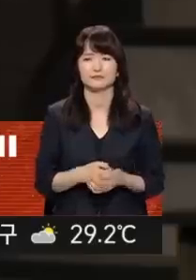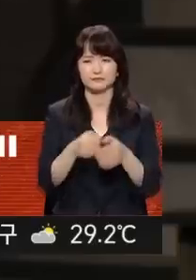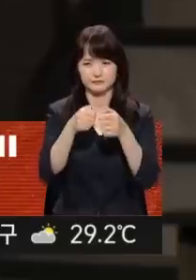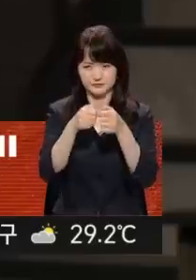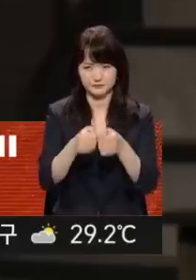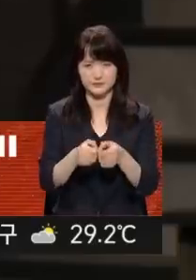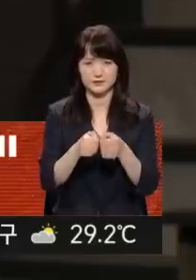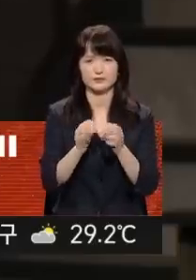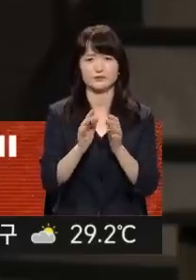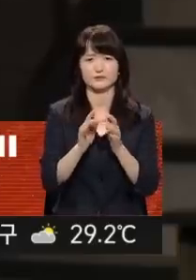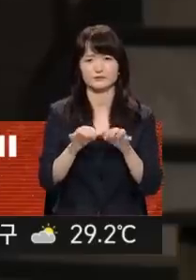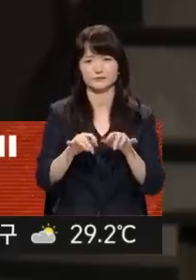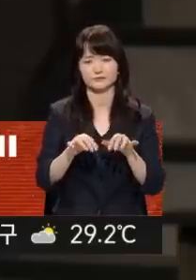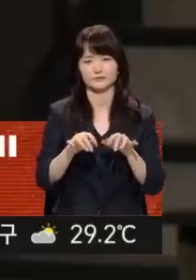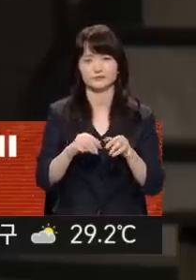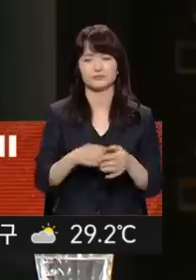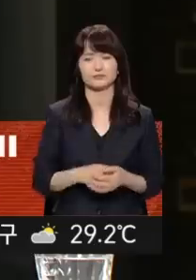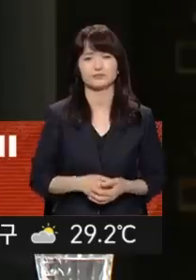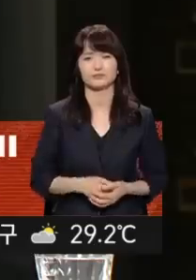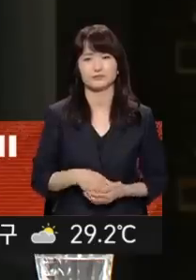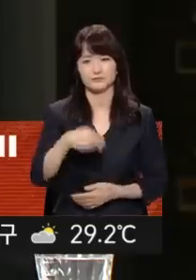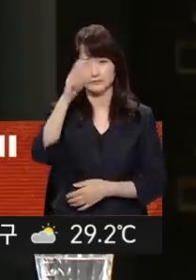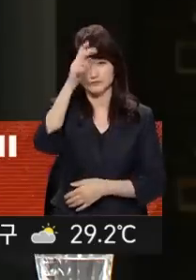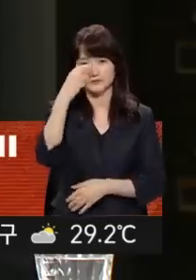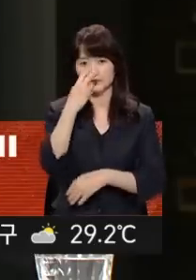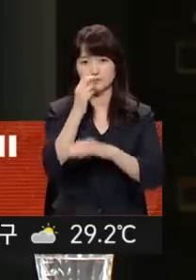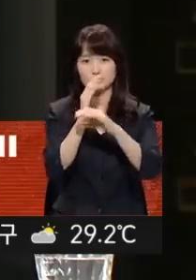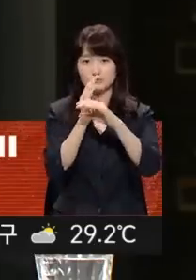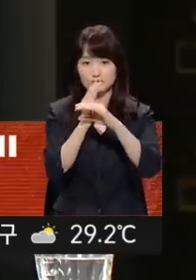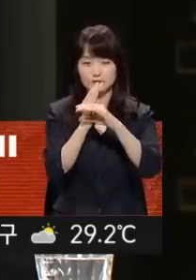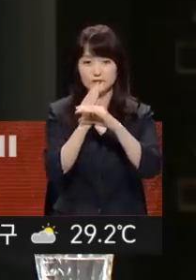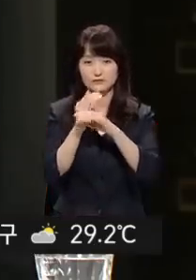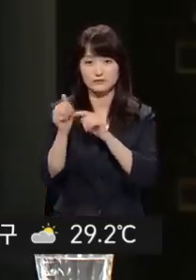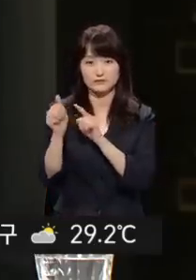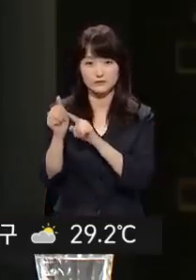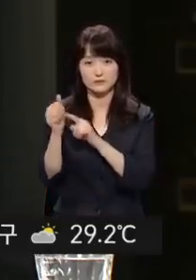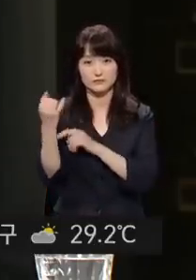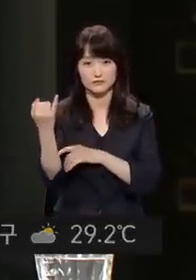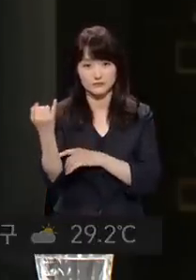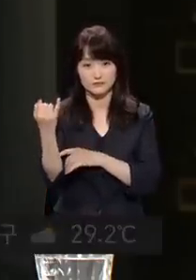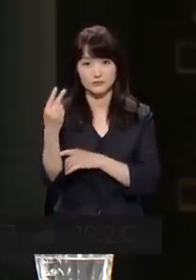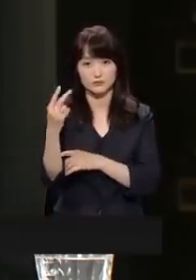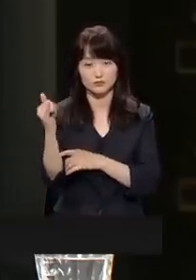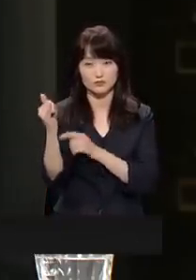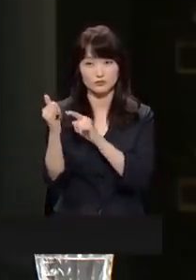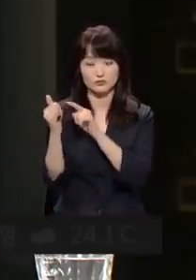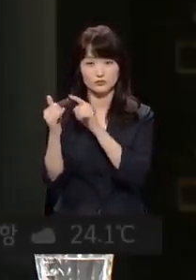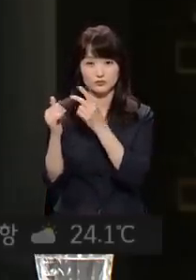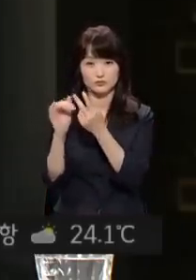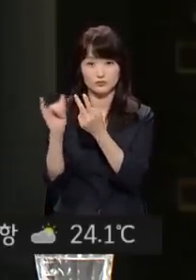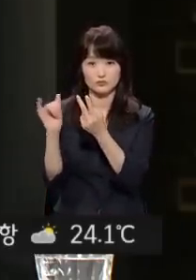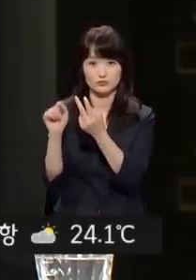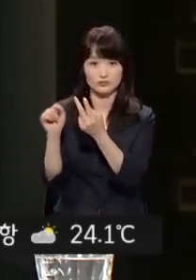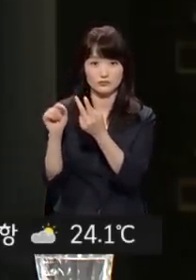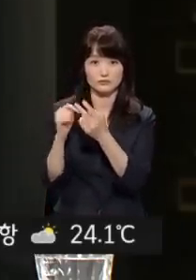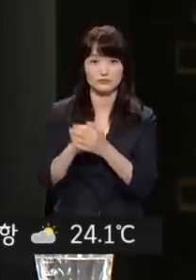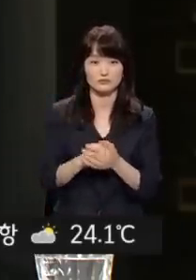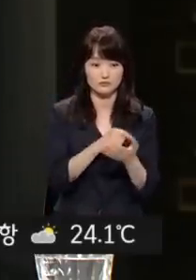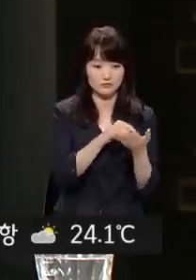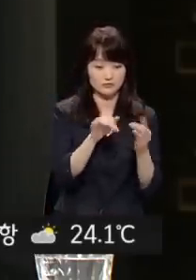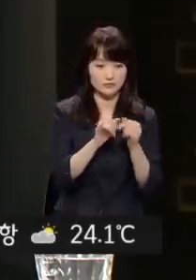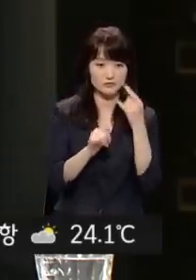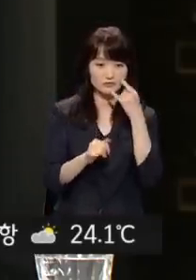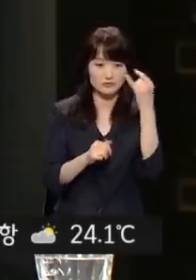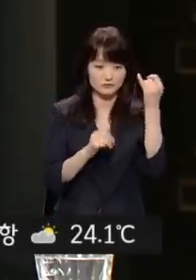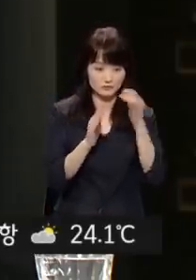구체적으로 글을 올렸습니다 자 경찰이 조사 중입니다이 가해자들 가해자라고 지금 지목을 받은 사람들은이 피해자